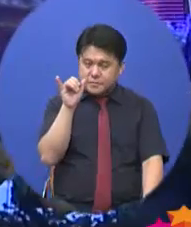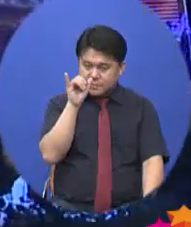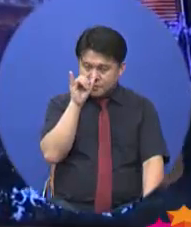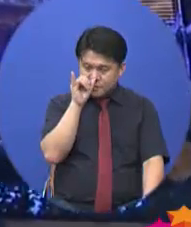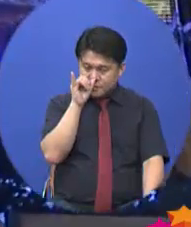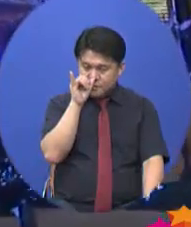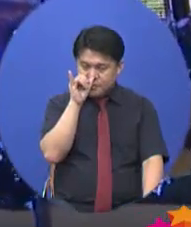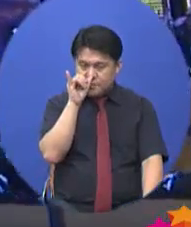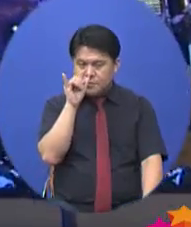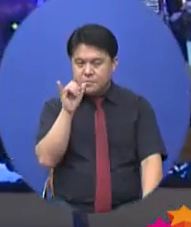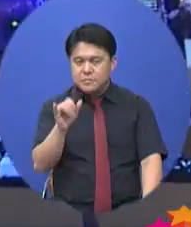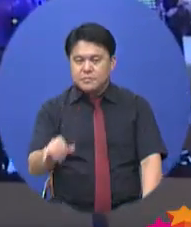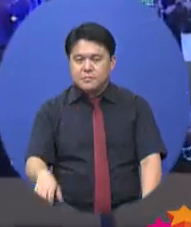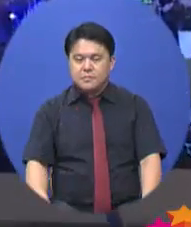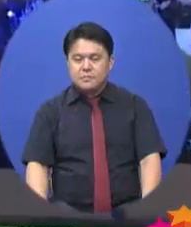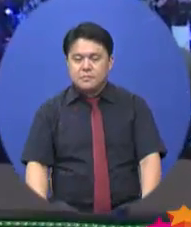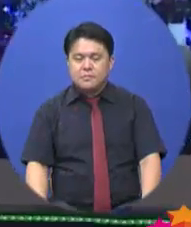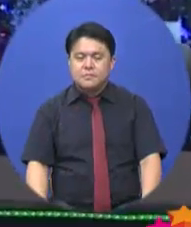흐느껴옵니다